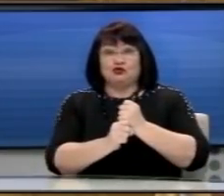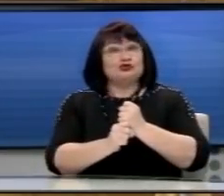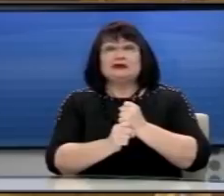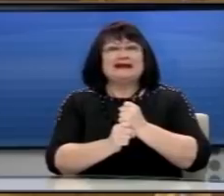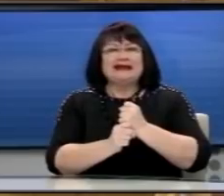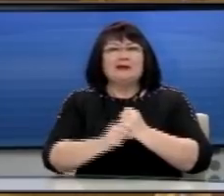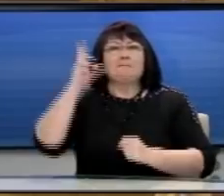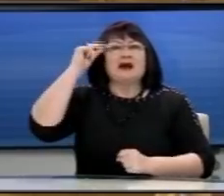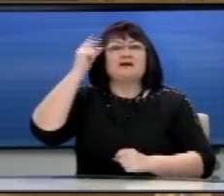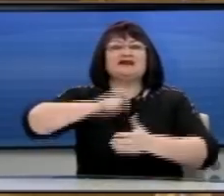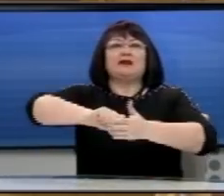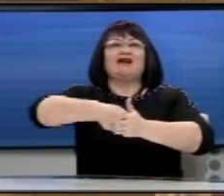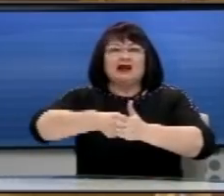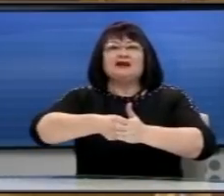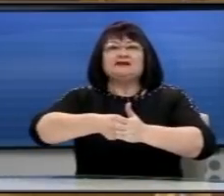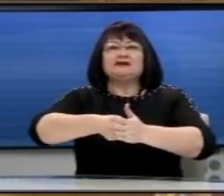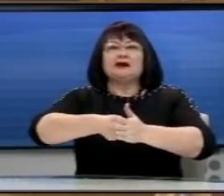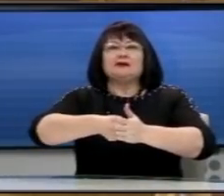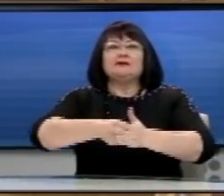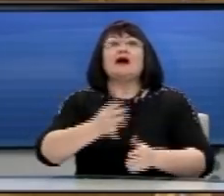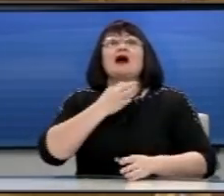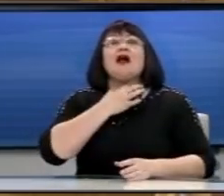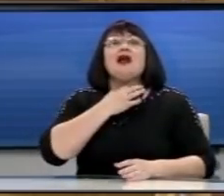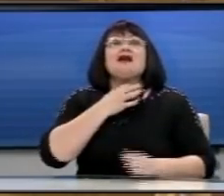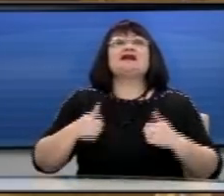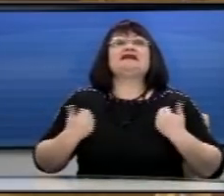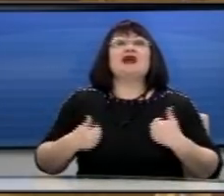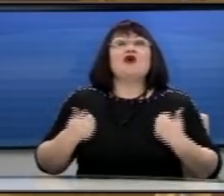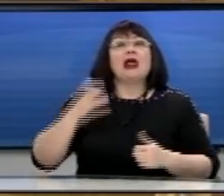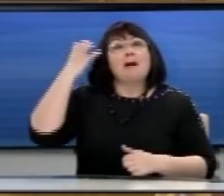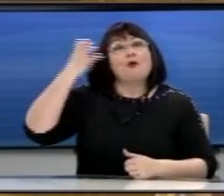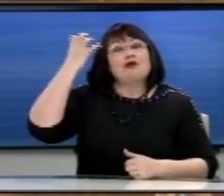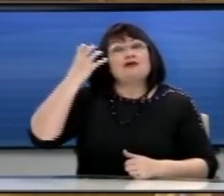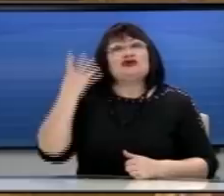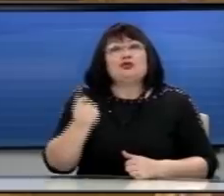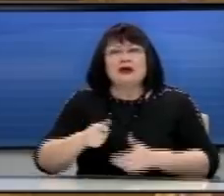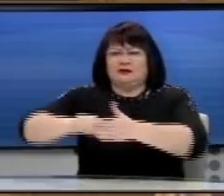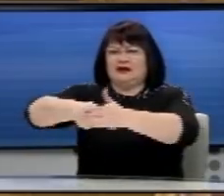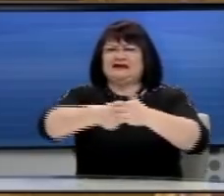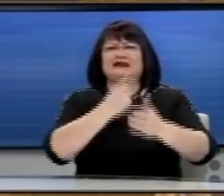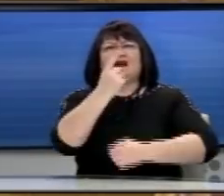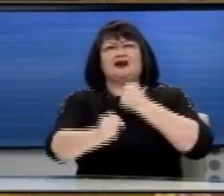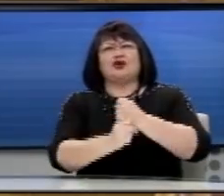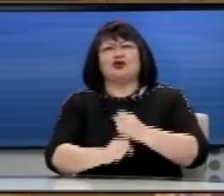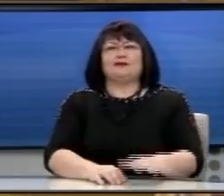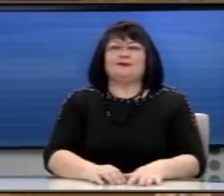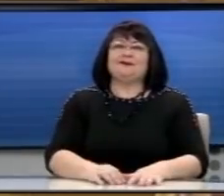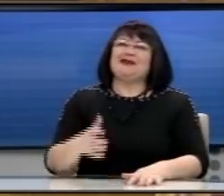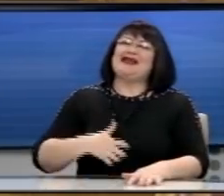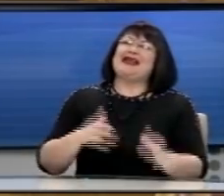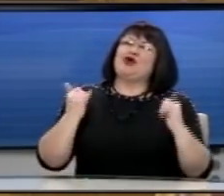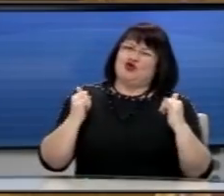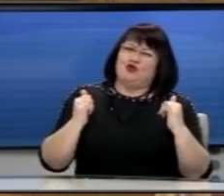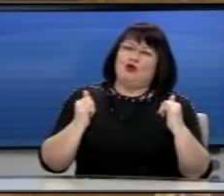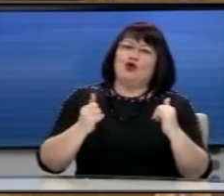τα πανεπιστήμια κλειστά στις μορφωτικές ανάγκες της νεολαίας. Μάλιστα, ένα χιουμοριστικό